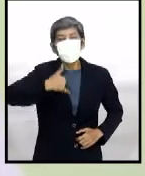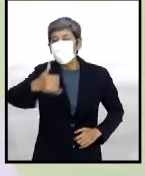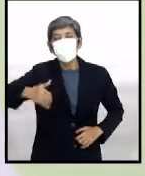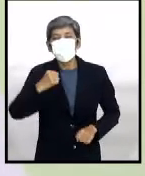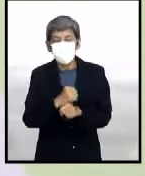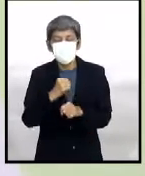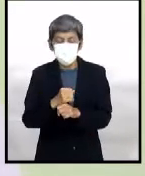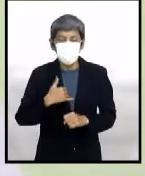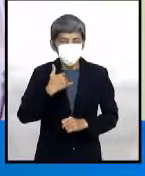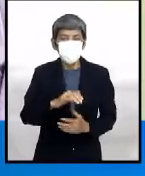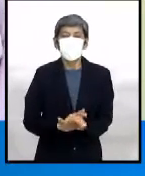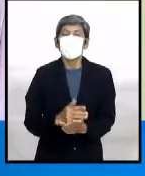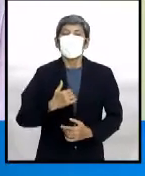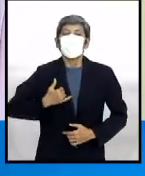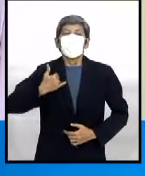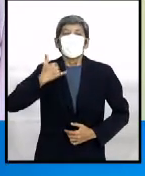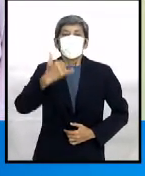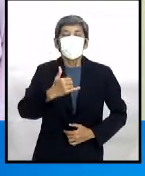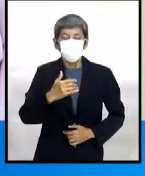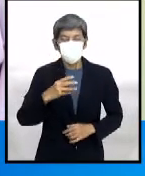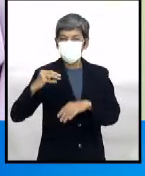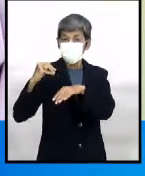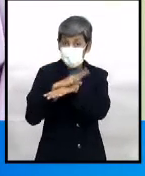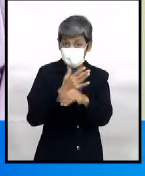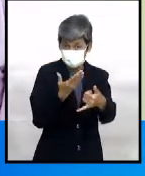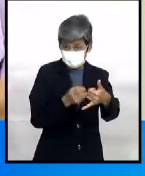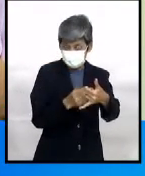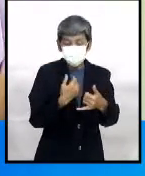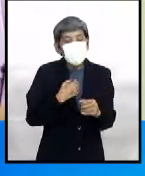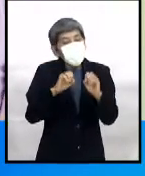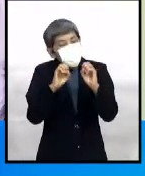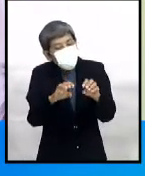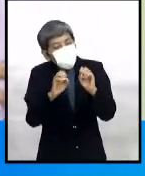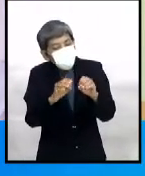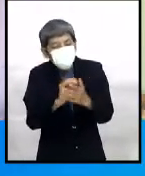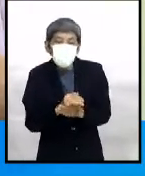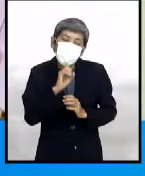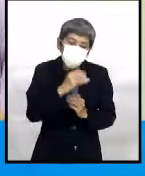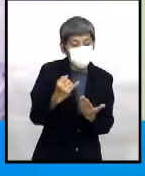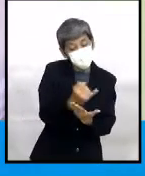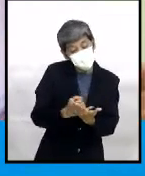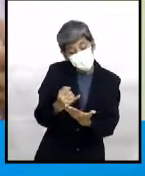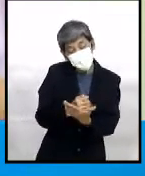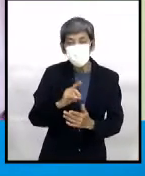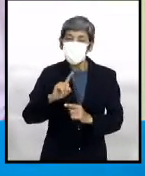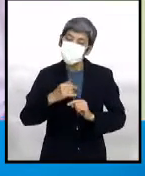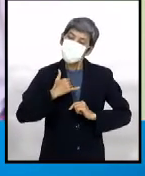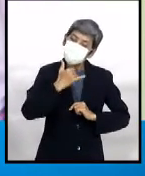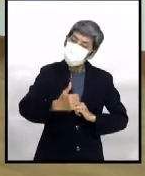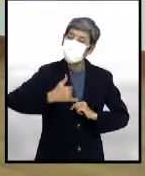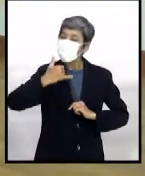ดไปเลิศศิลป์ก็ไปน้องเป็นมะเร็งระยะสุดท้ายก็จะไปสอนแบบ walk in ตามเตียงสอนวาดรูปไป